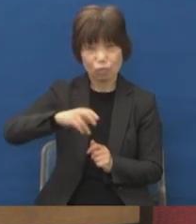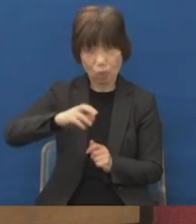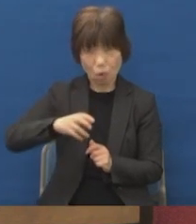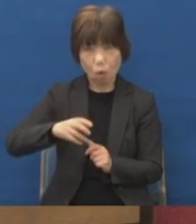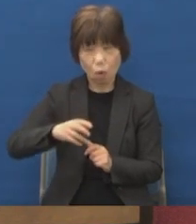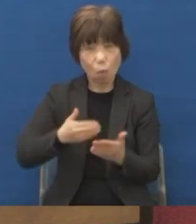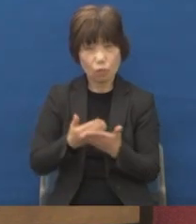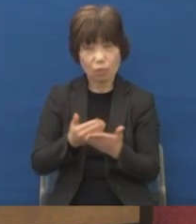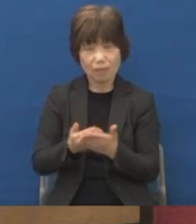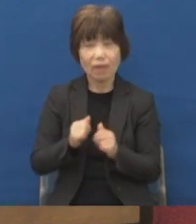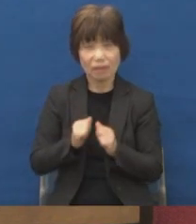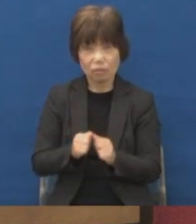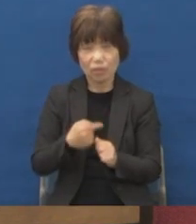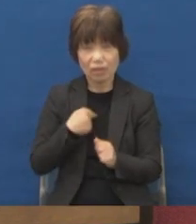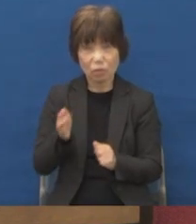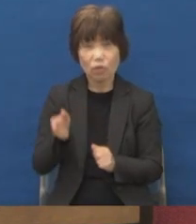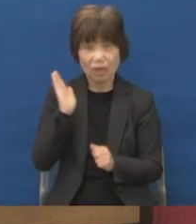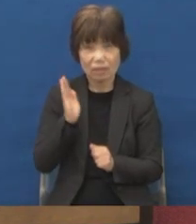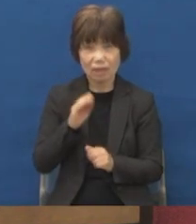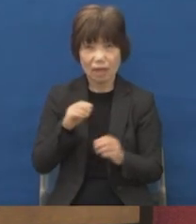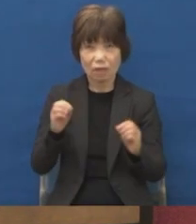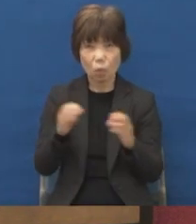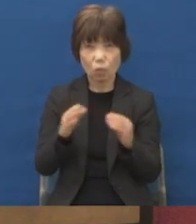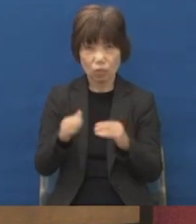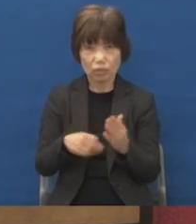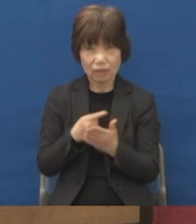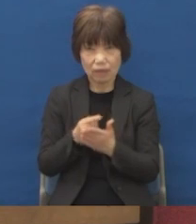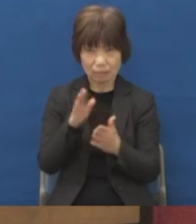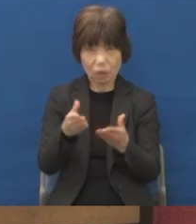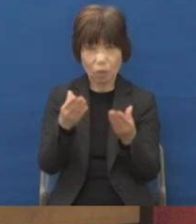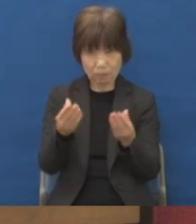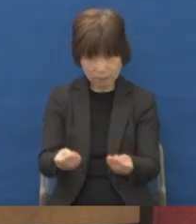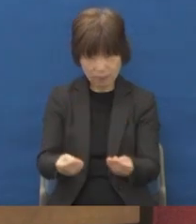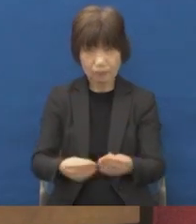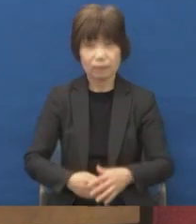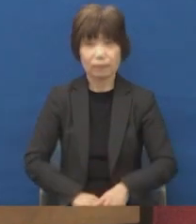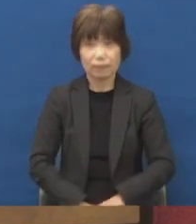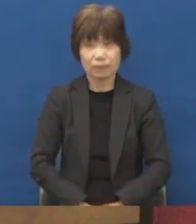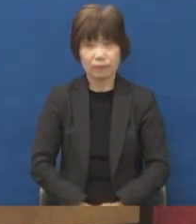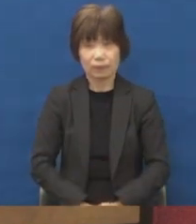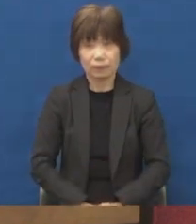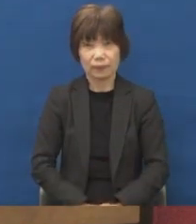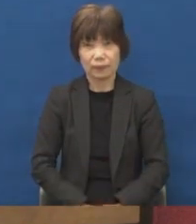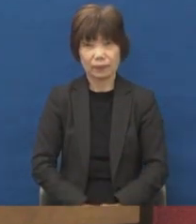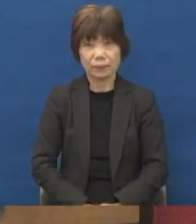して、私の賛成討論といたします。ご清聴ありがとうございました。